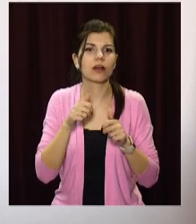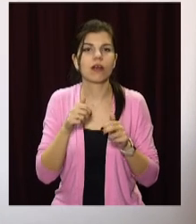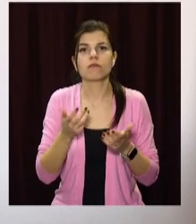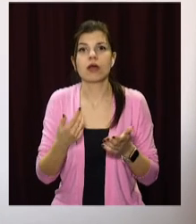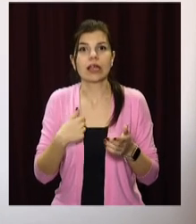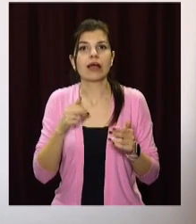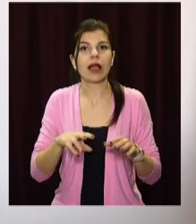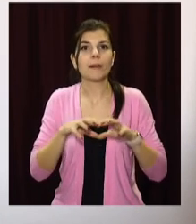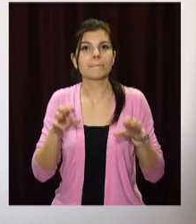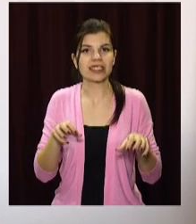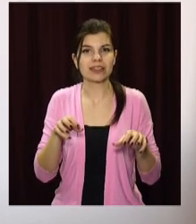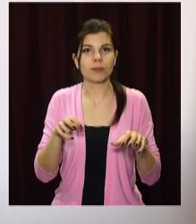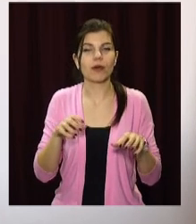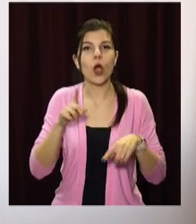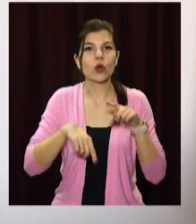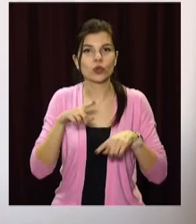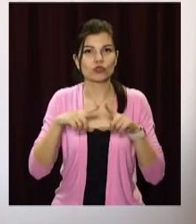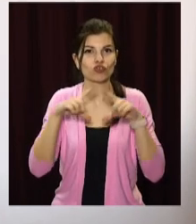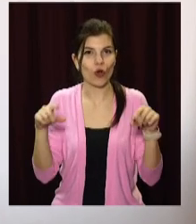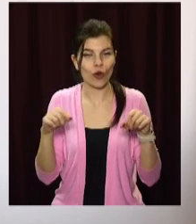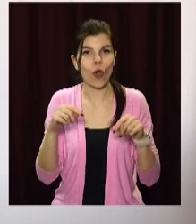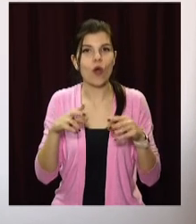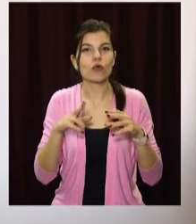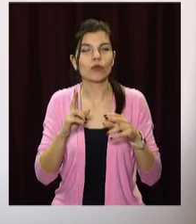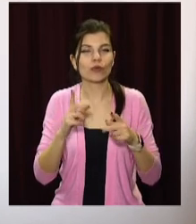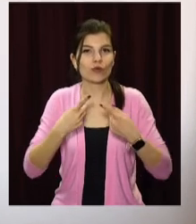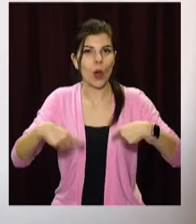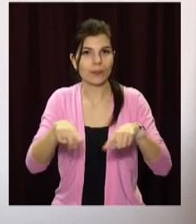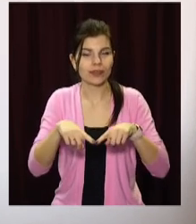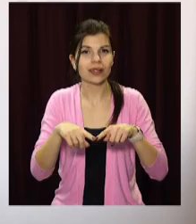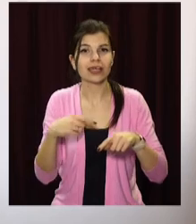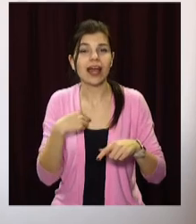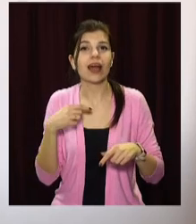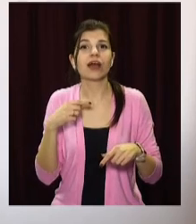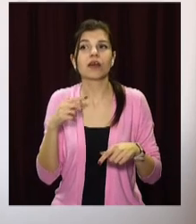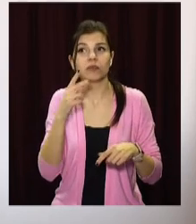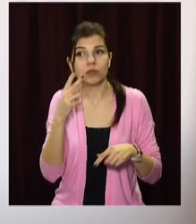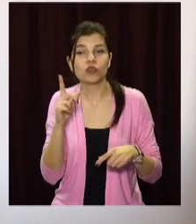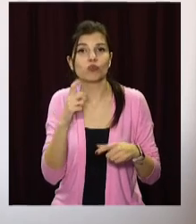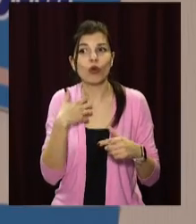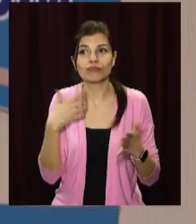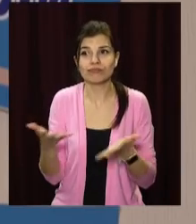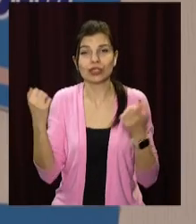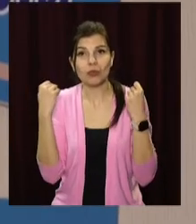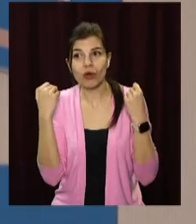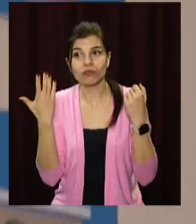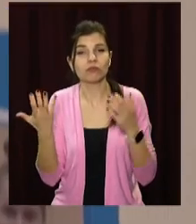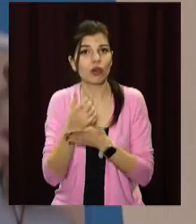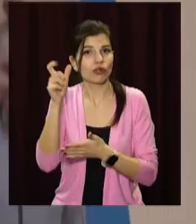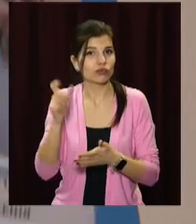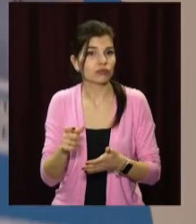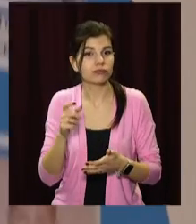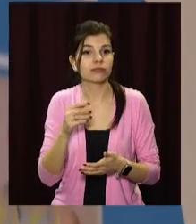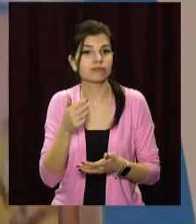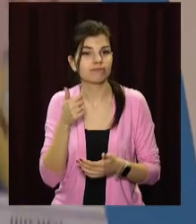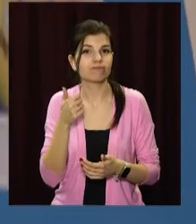как председатель школьно-родительского комитета, питалися, щоб школа була спортивна, нормальна. Родоначальник стрибків